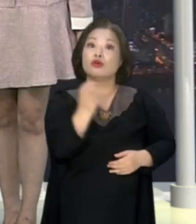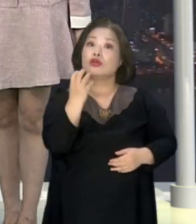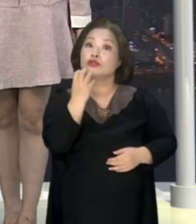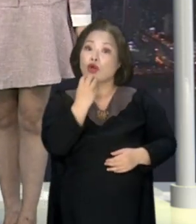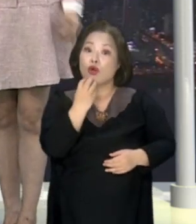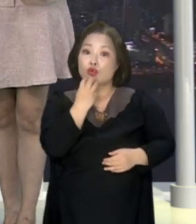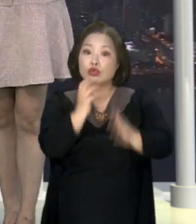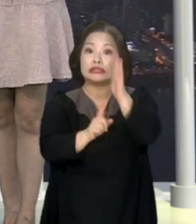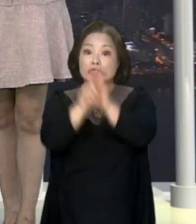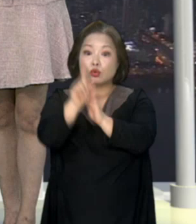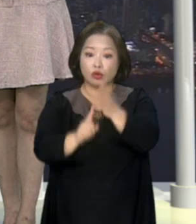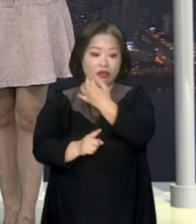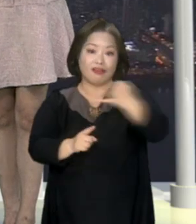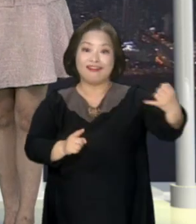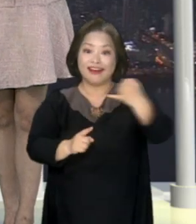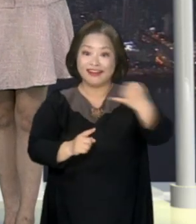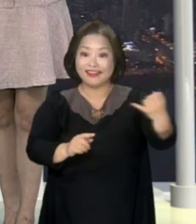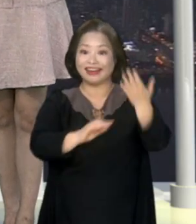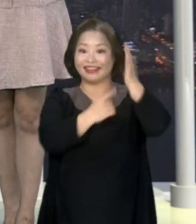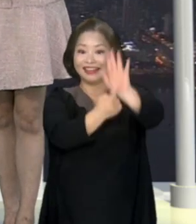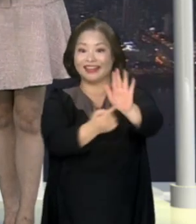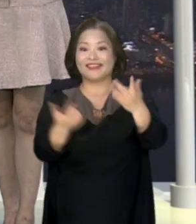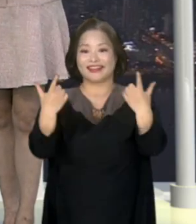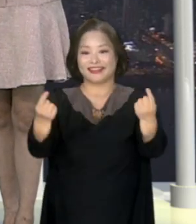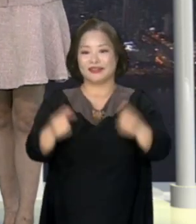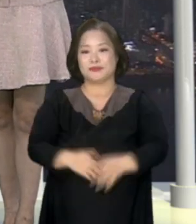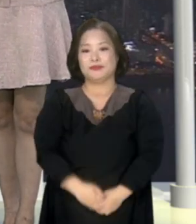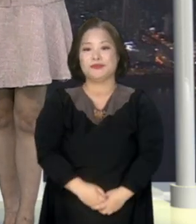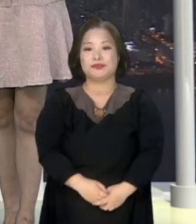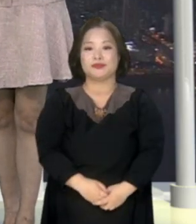영화권 뚝 떨어지겠습니다 생활 날씨였습니다